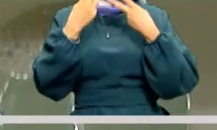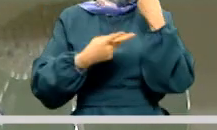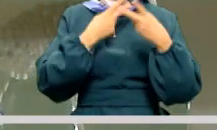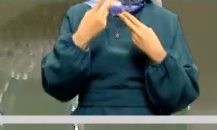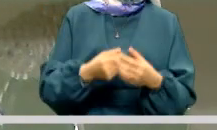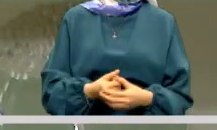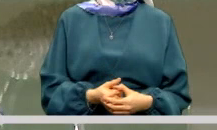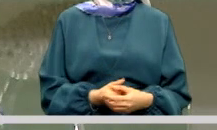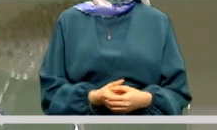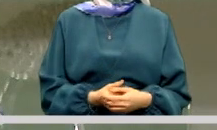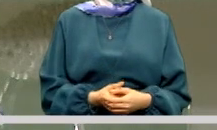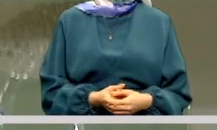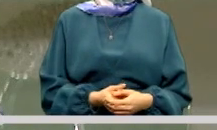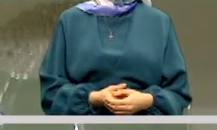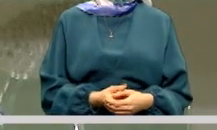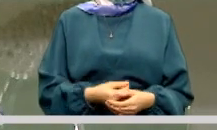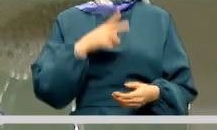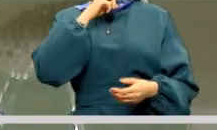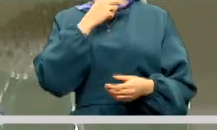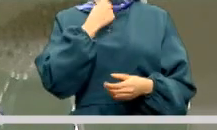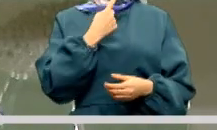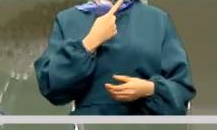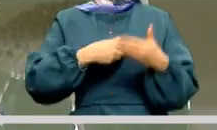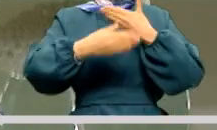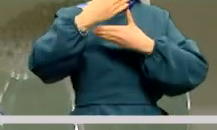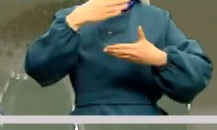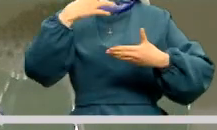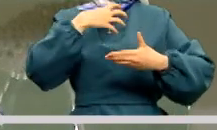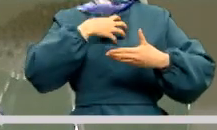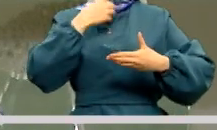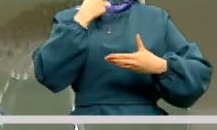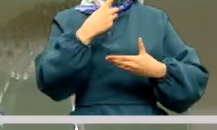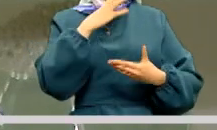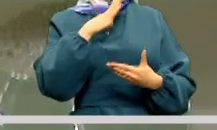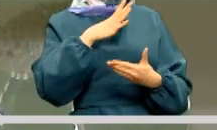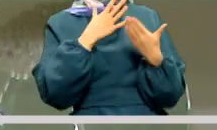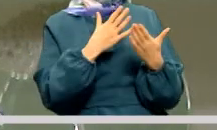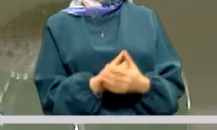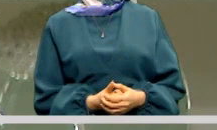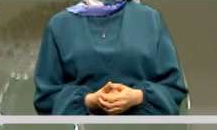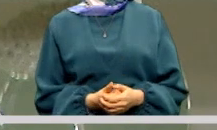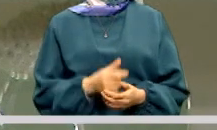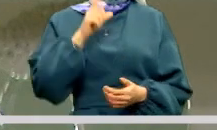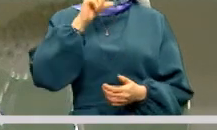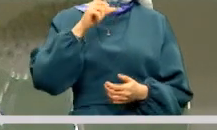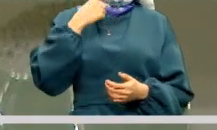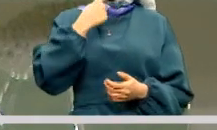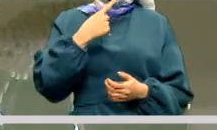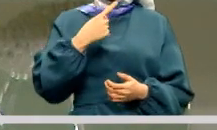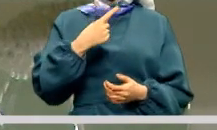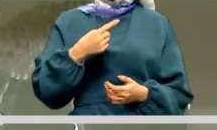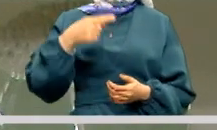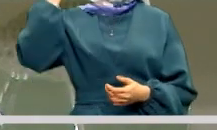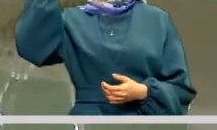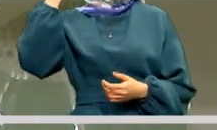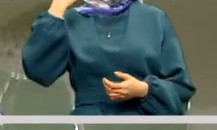Aslında çokça detaylandırdınız en sonunda dediniz ki Önce kendimize bakmalıyız Aslında önce kendimizi yorumlayıp kendimizi daha da